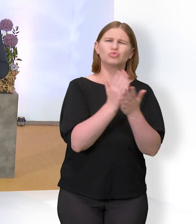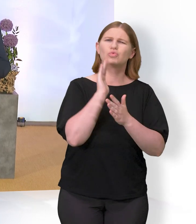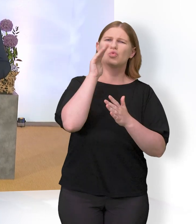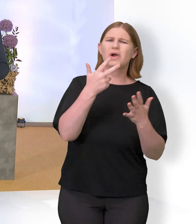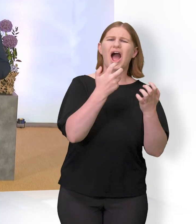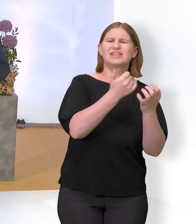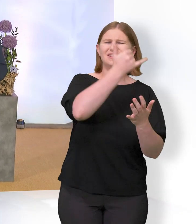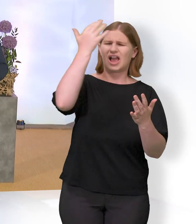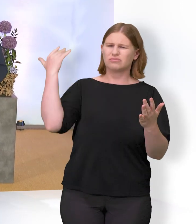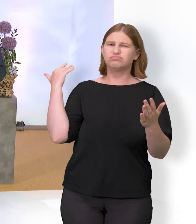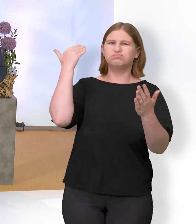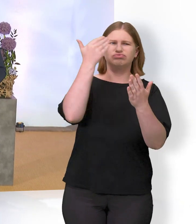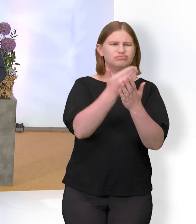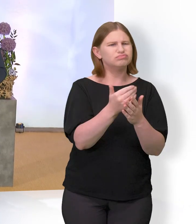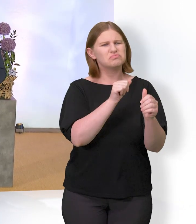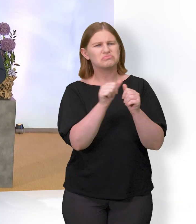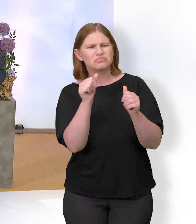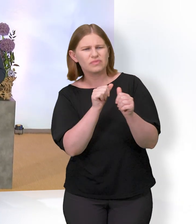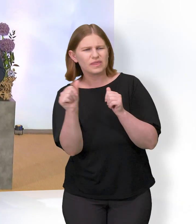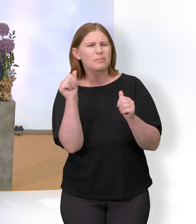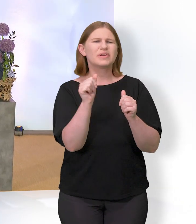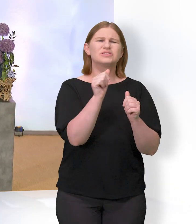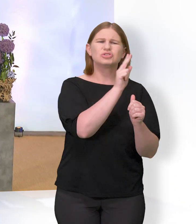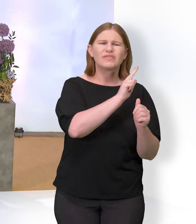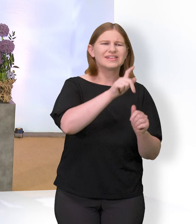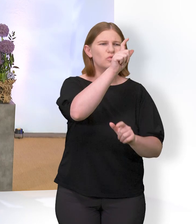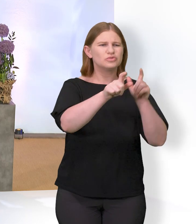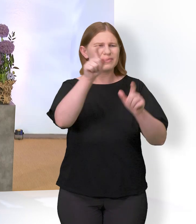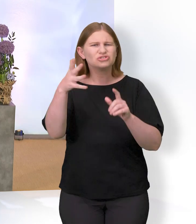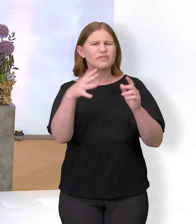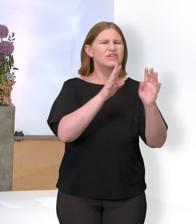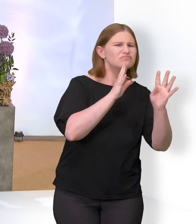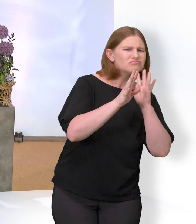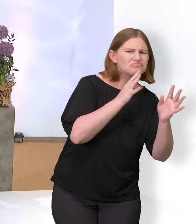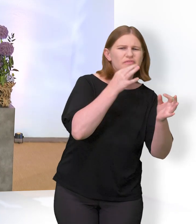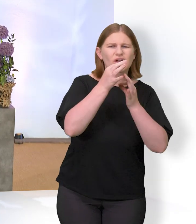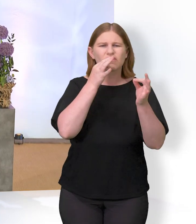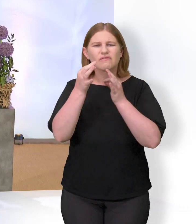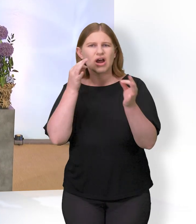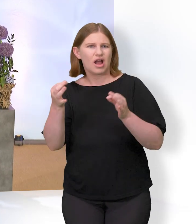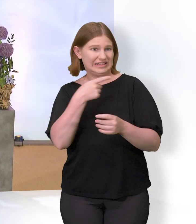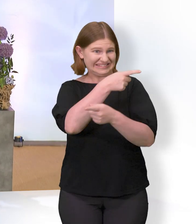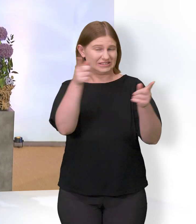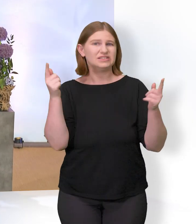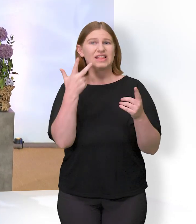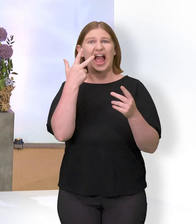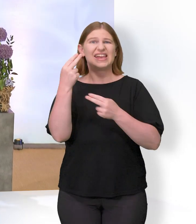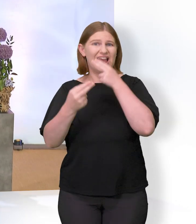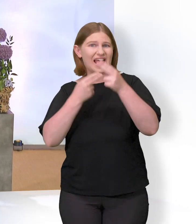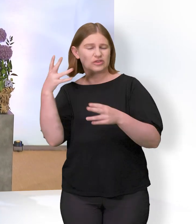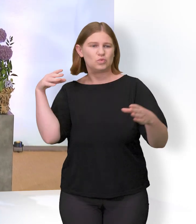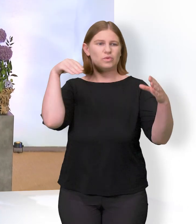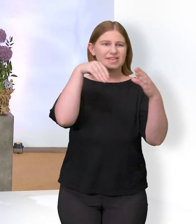knapp 2000 Menschen aus drei Generationen begleitet, um herauszufinden, was das Wohlbefinden des